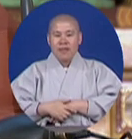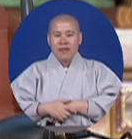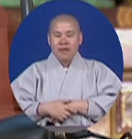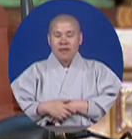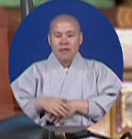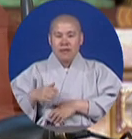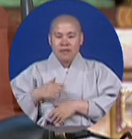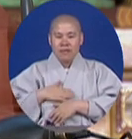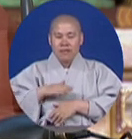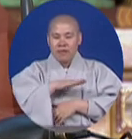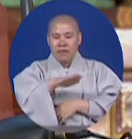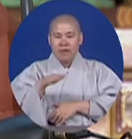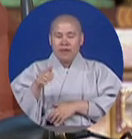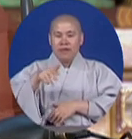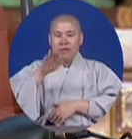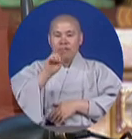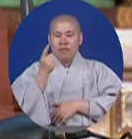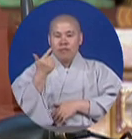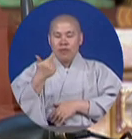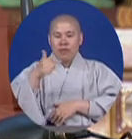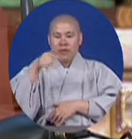우리 본각 진지